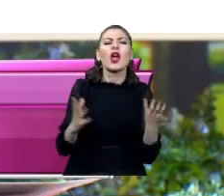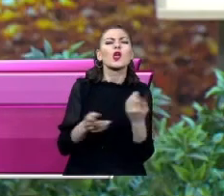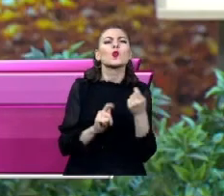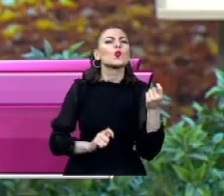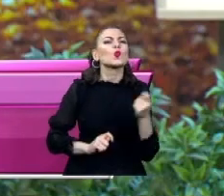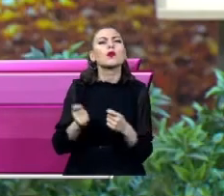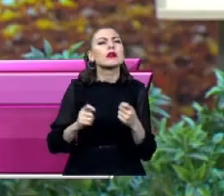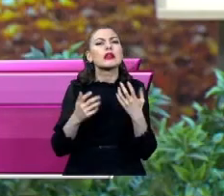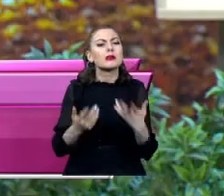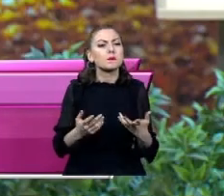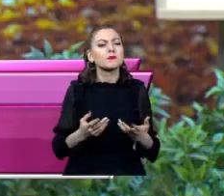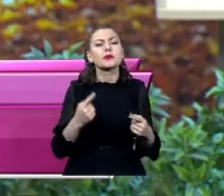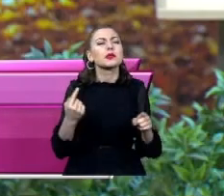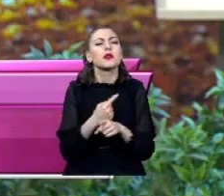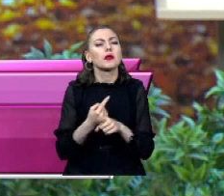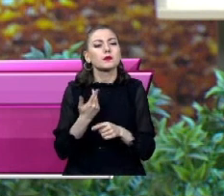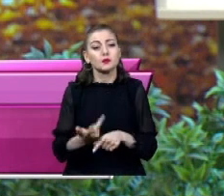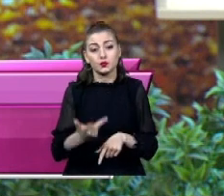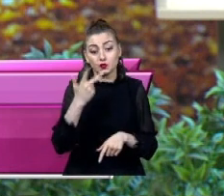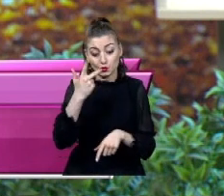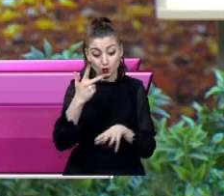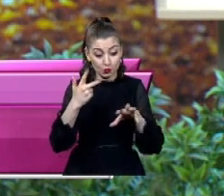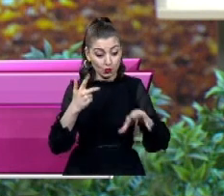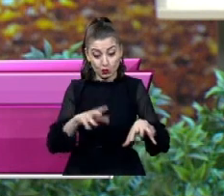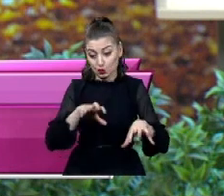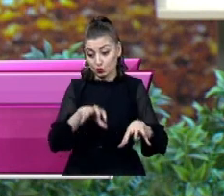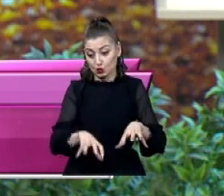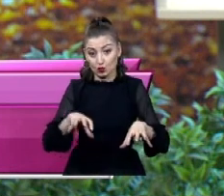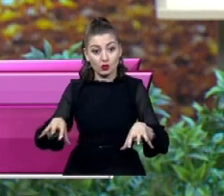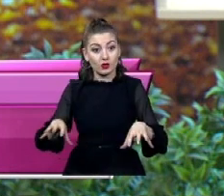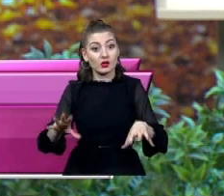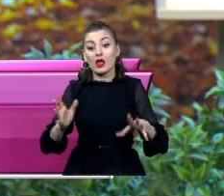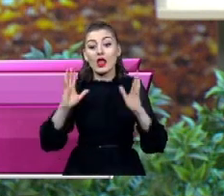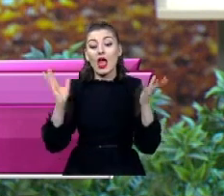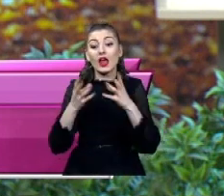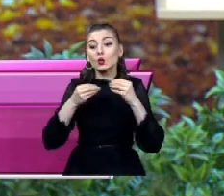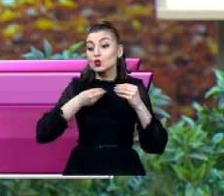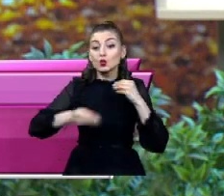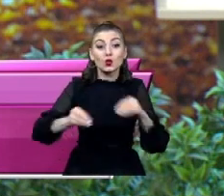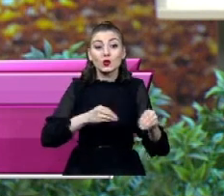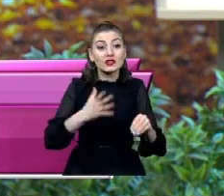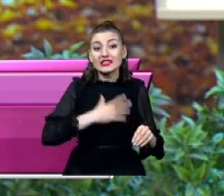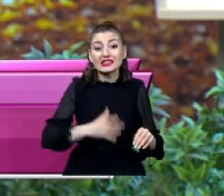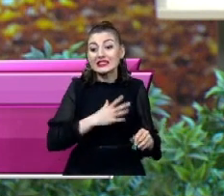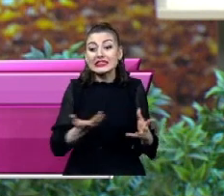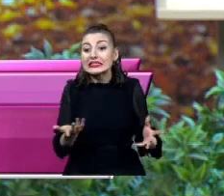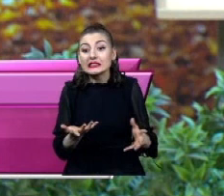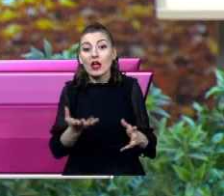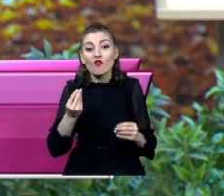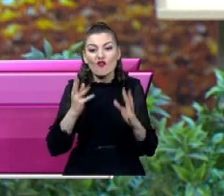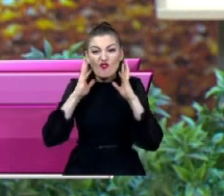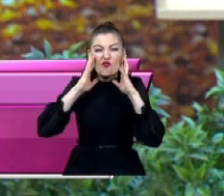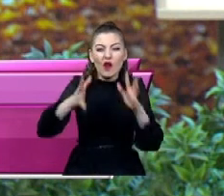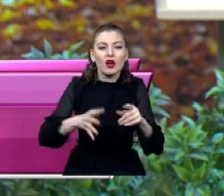kullanılan tekniklerden bir tanesi şeydir. 3 tane ürünü yan yana koyarlar ve en çok satılmasını istedikleri, belki stoklarda en fazla olan